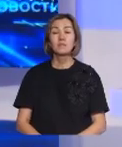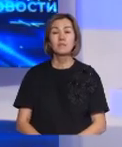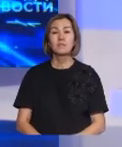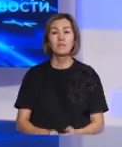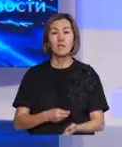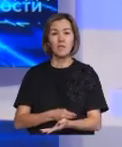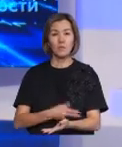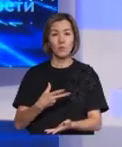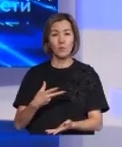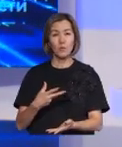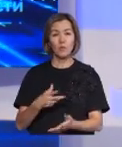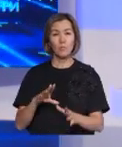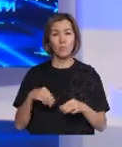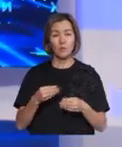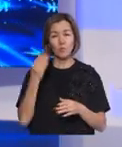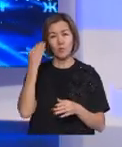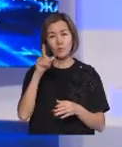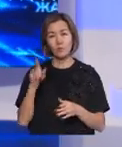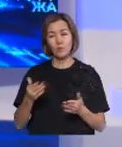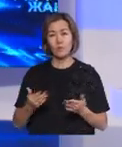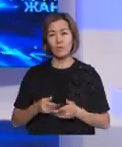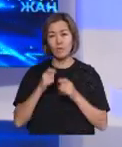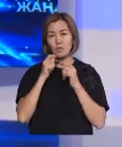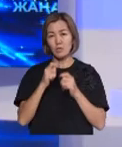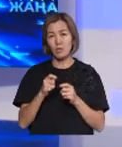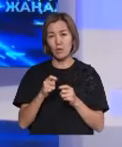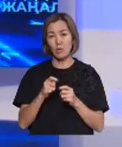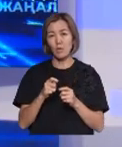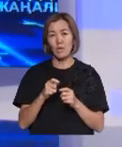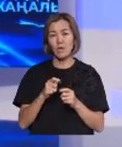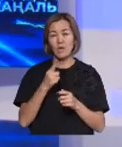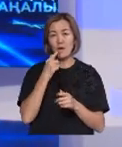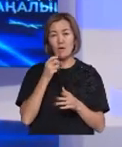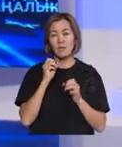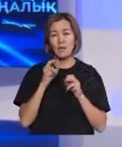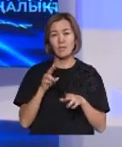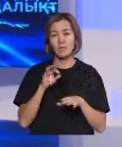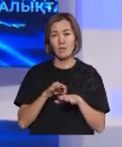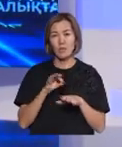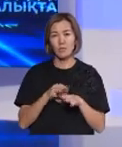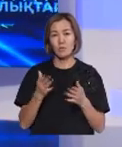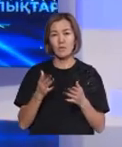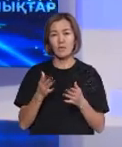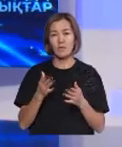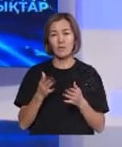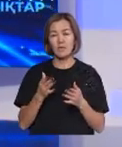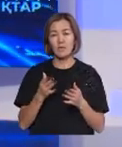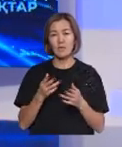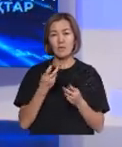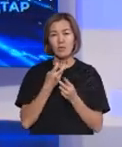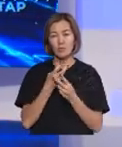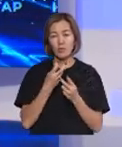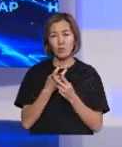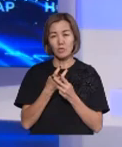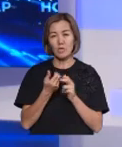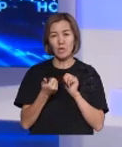Сүйек кемігі донор болу, өзгеге өмір селау. Қан қатерлі ауруларын емдеудің негізгі жолы сүйек кемігін трансплантациялау. Облысты